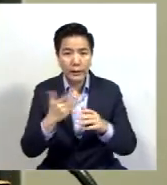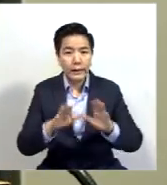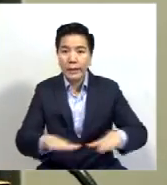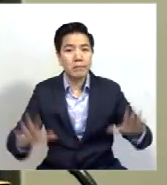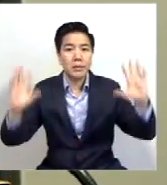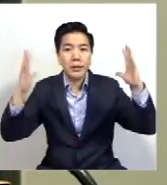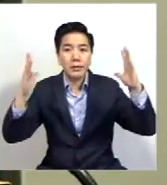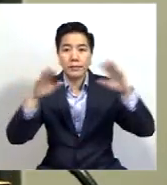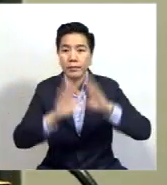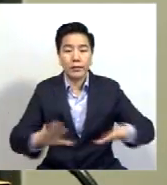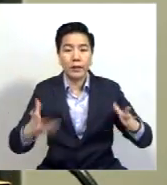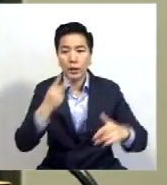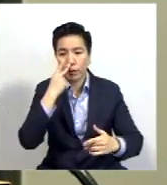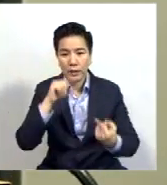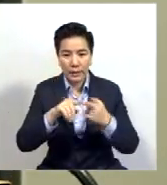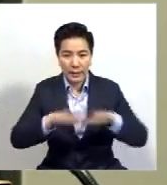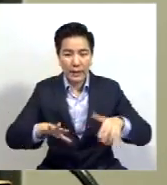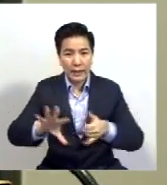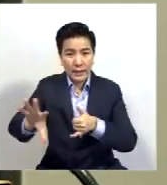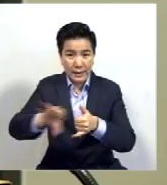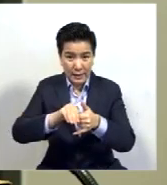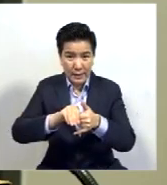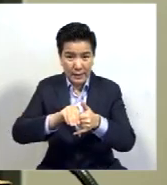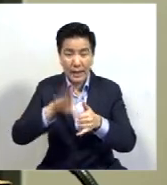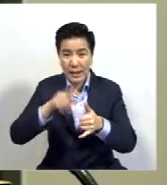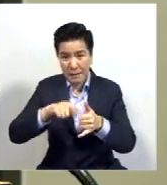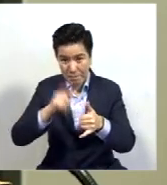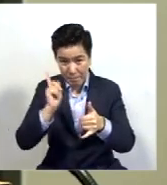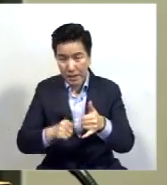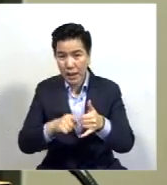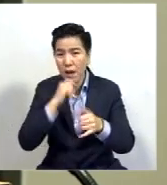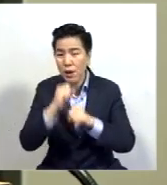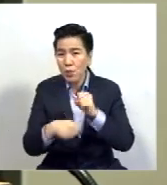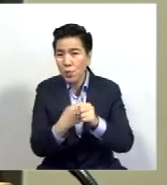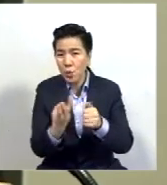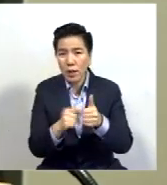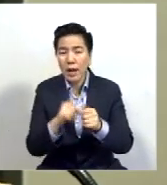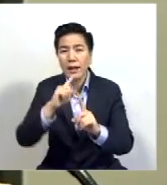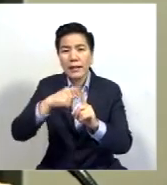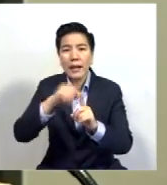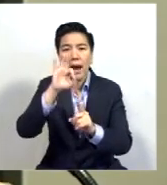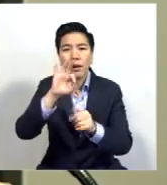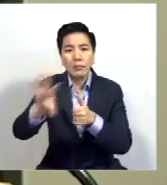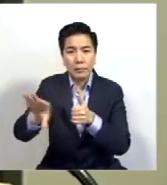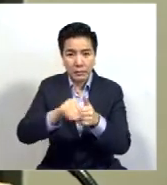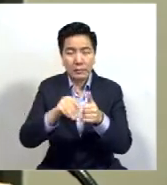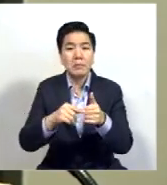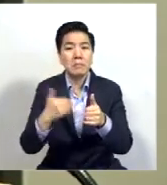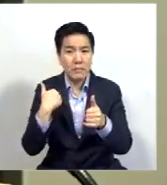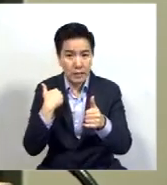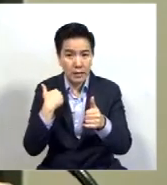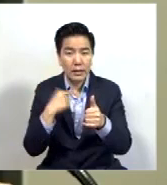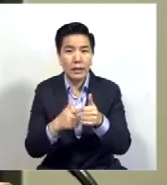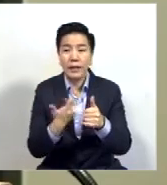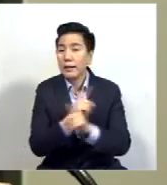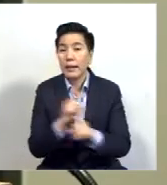ยนะครับทั้งที่เด็กติดอายุเด็กที่เป็นตอนนี้ที่อายุน้อยที่สุดเนี่ยคือ9เดือนนะครับคือ9เดือนนะฮะ